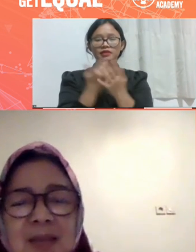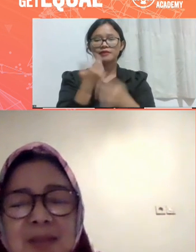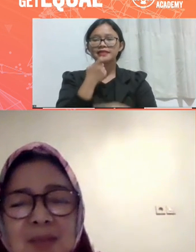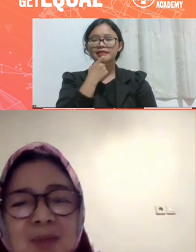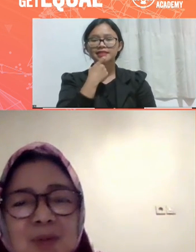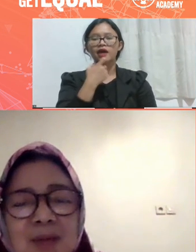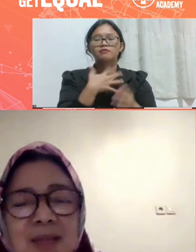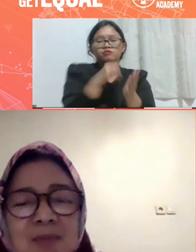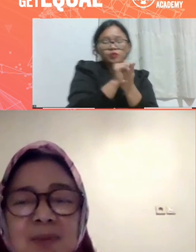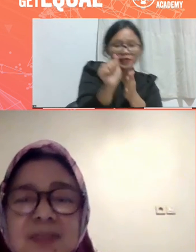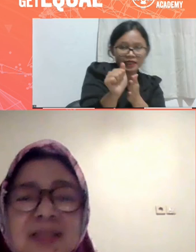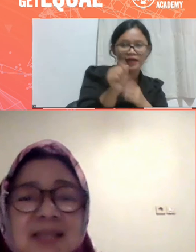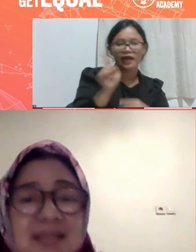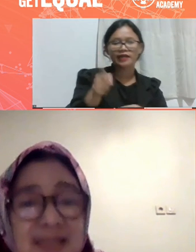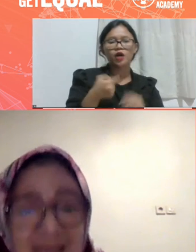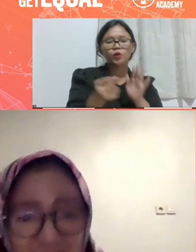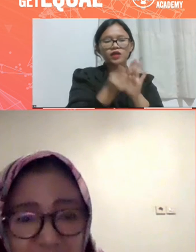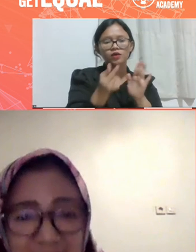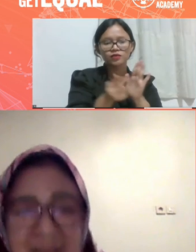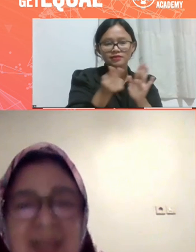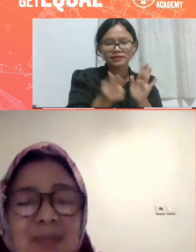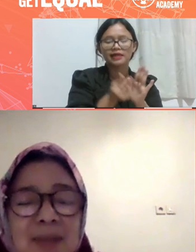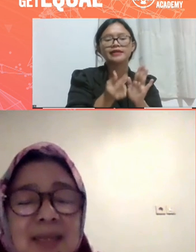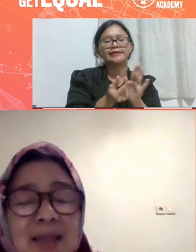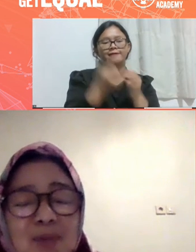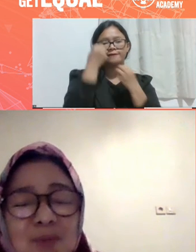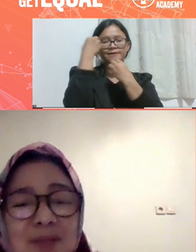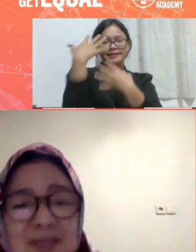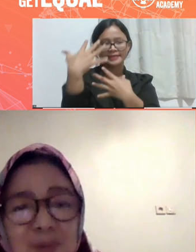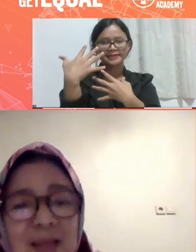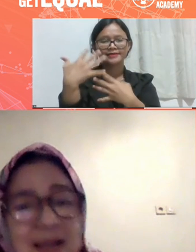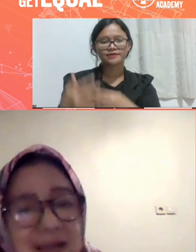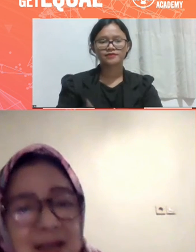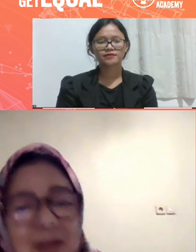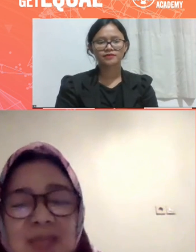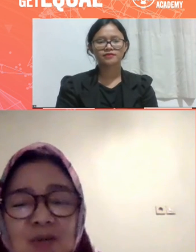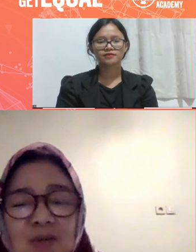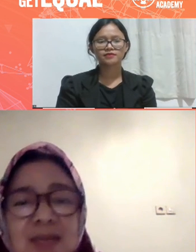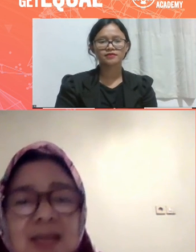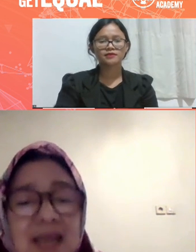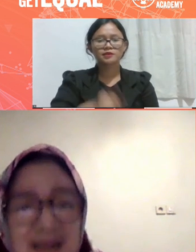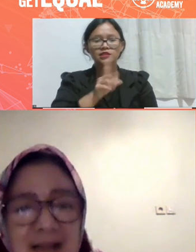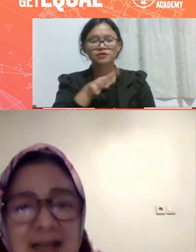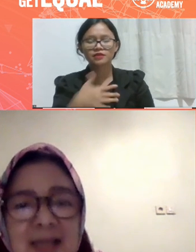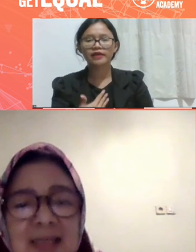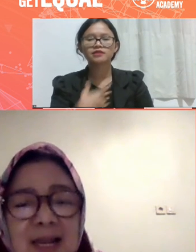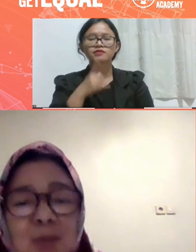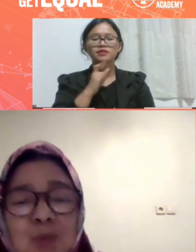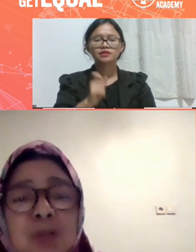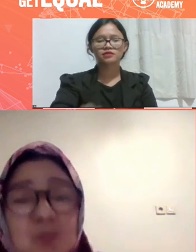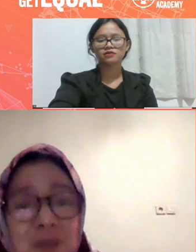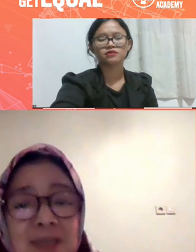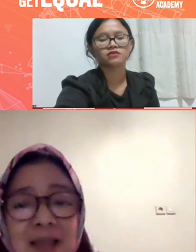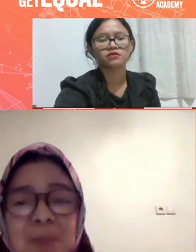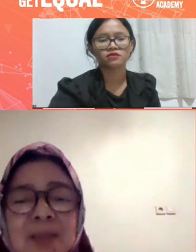punya yang namanya Undang-Undang Informasi dan Transaksi Elektronik, di mana di dalam undang-undang tersebut ada konten-konten yang dilarang, dilarang